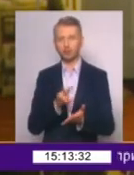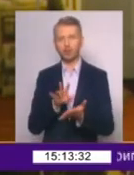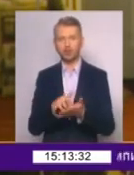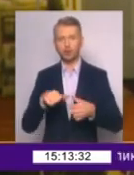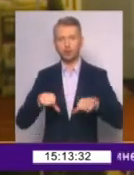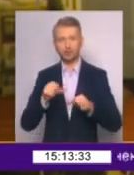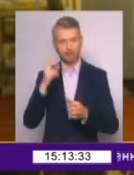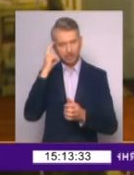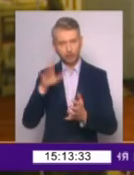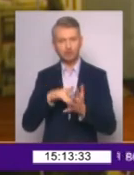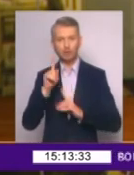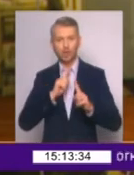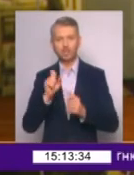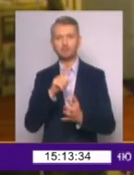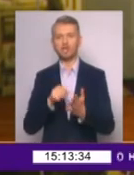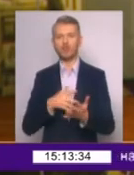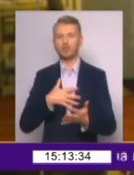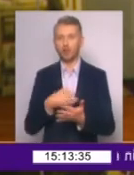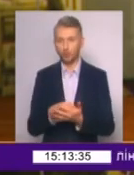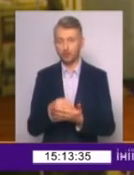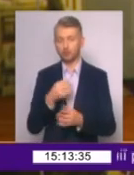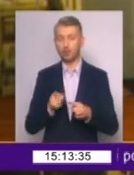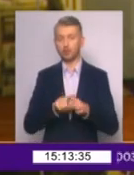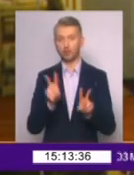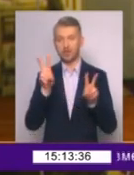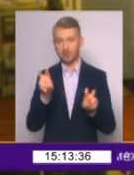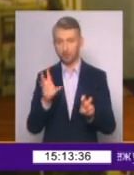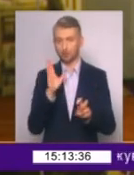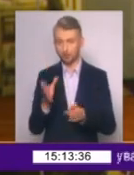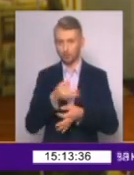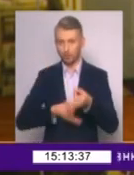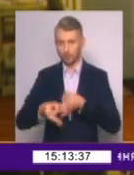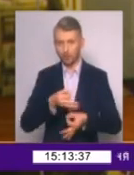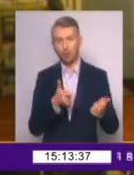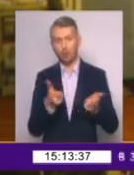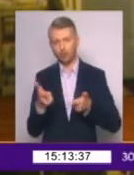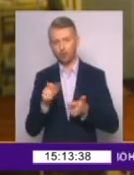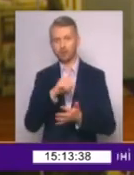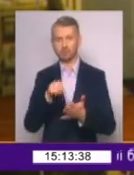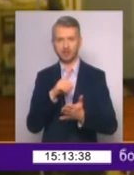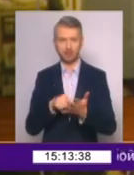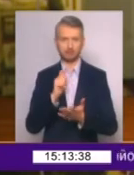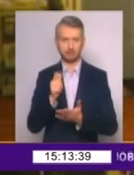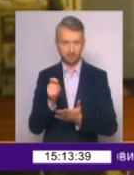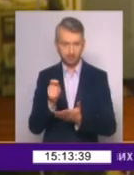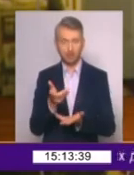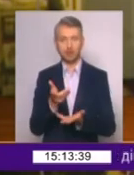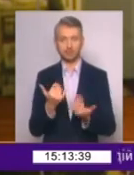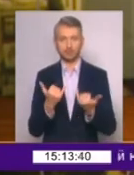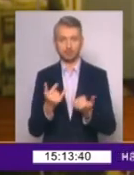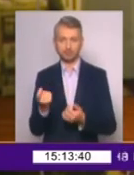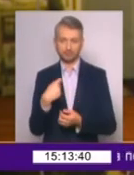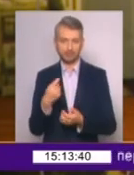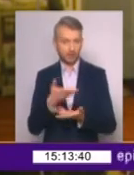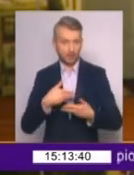питань власності. Тож на цю тематику сьогодні будемо говорити. Вже готуйте запитання, вже ставте їх у прямому ефірі. Ми вже раді почути кожного з